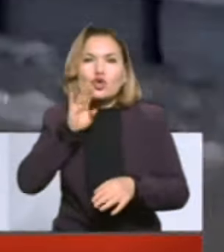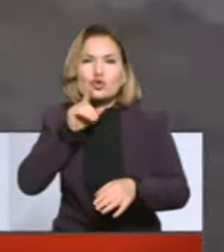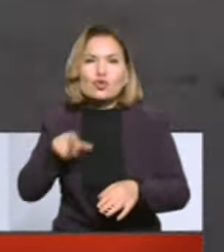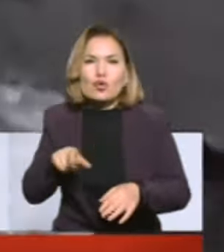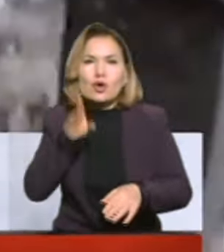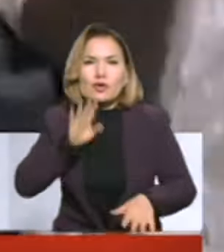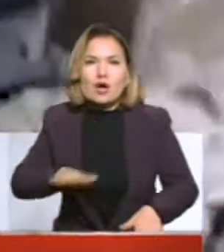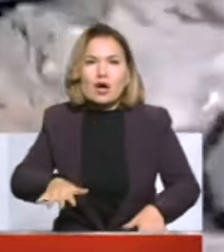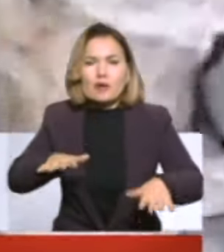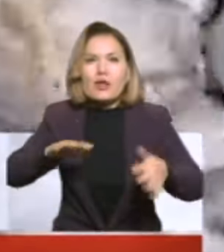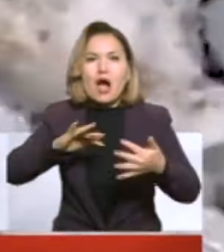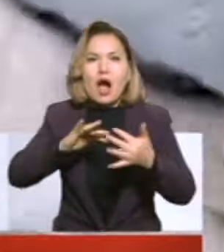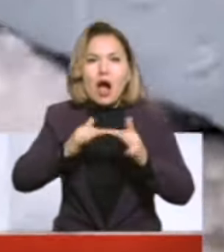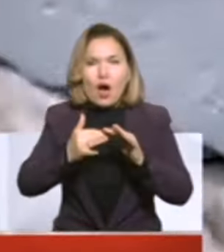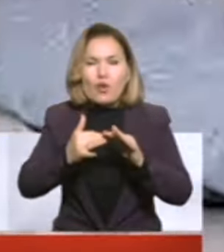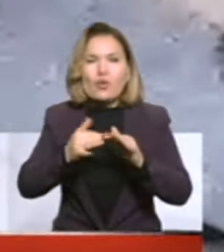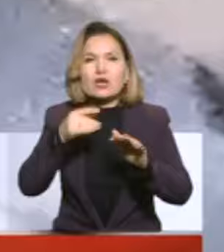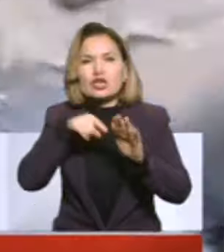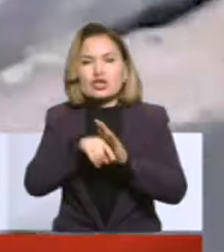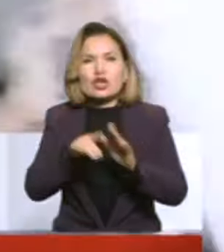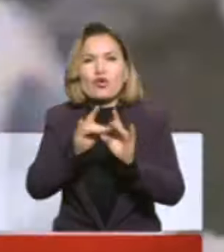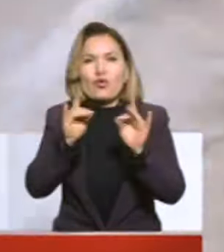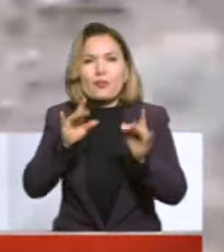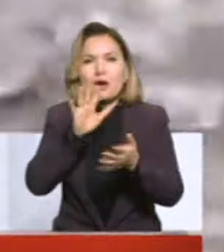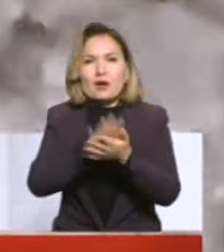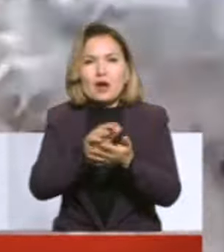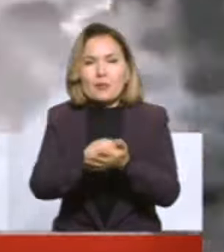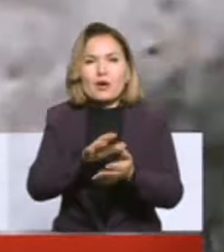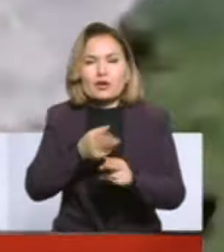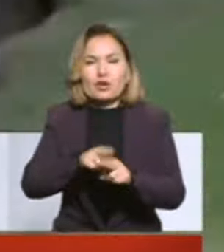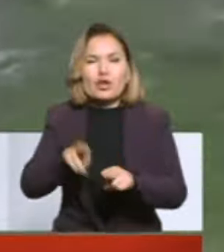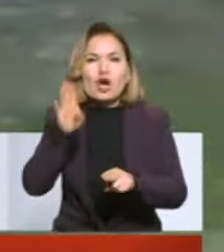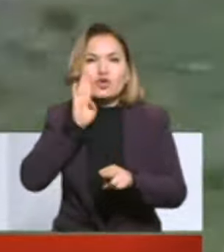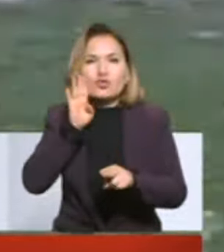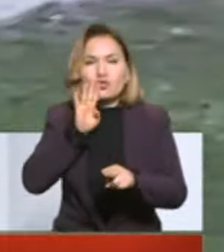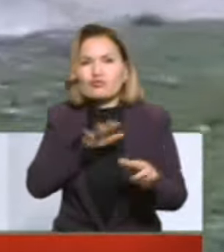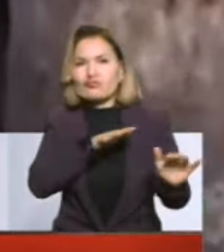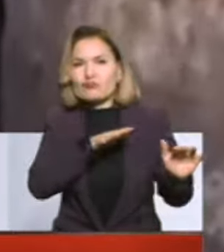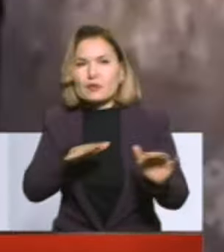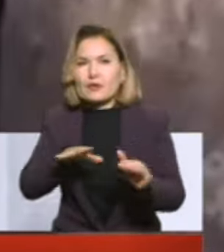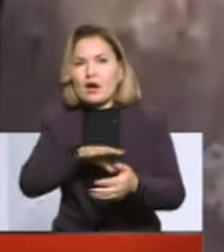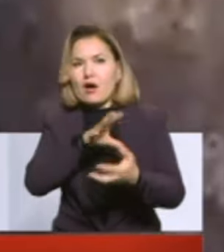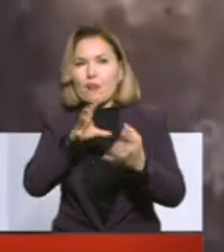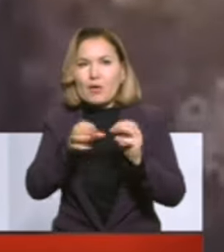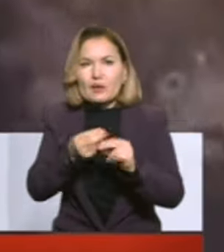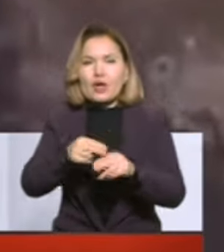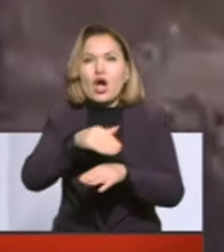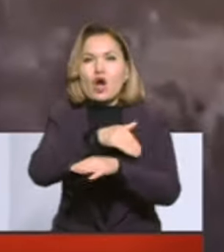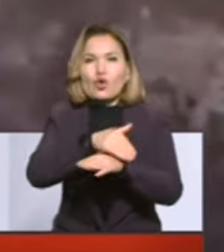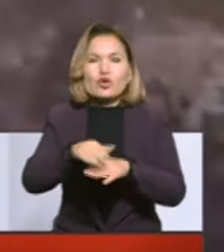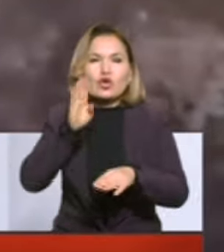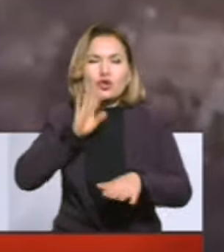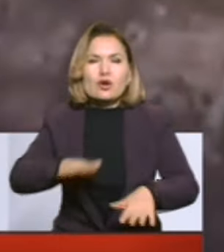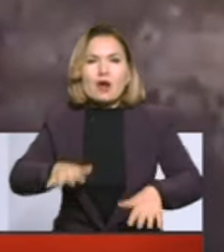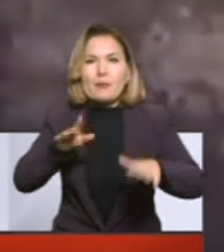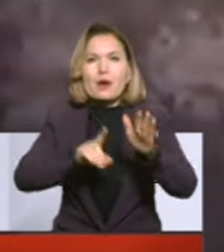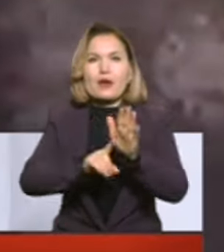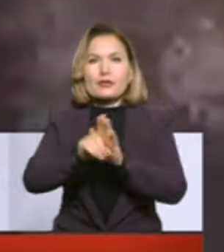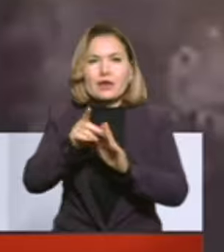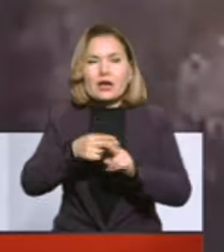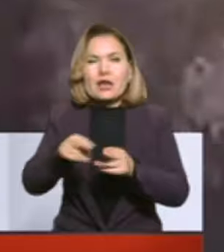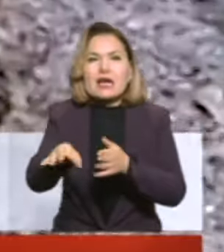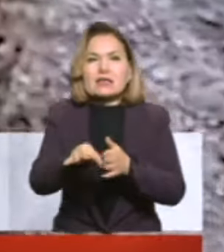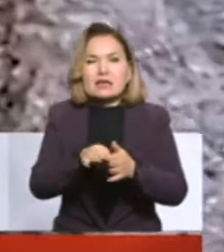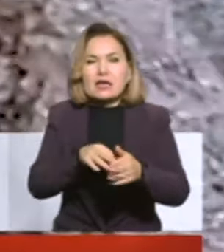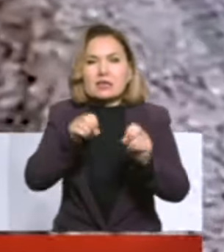асып, ауыл ішіндегі көпірді шайып кетті. Өзен суы сыртқа да жайылды. Теке ауылындағы көшелерді су басты. Алайда дер